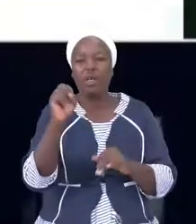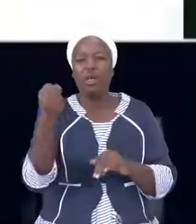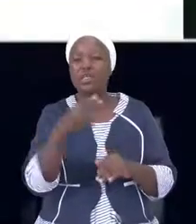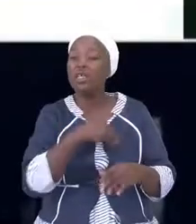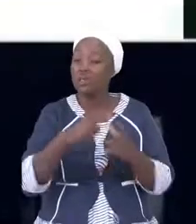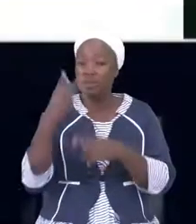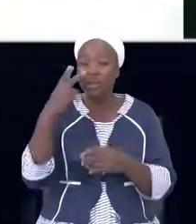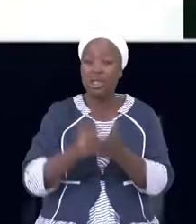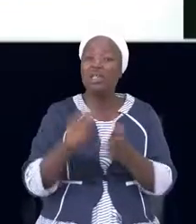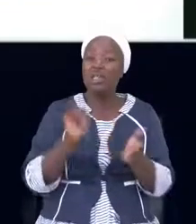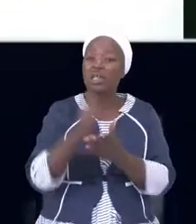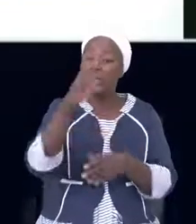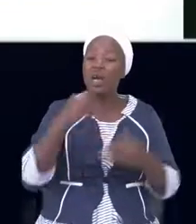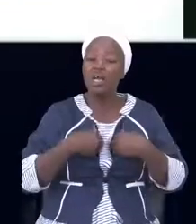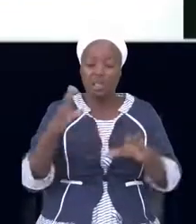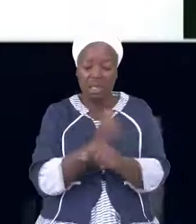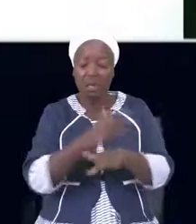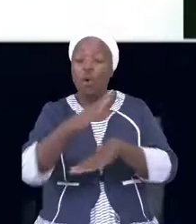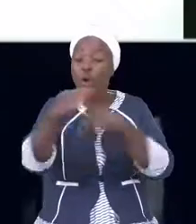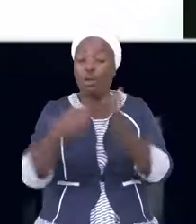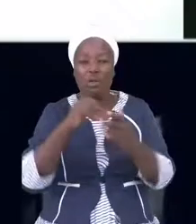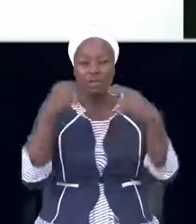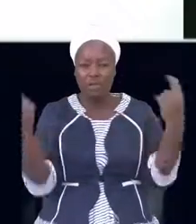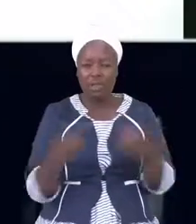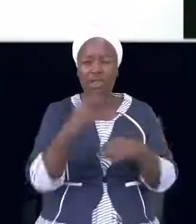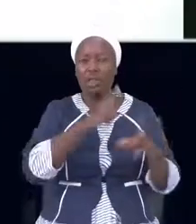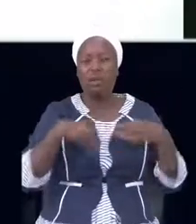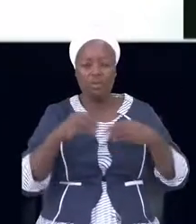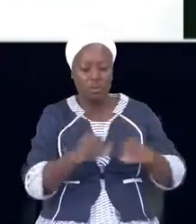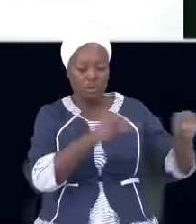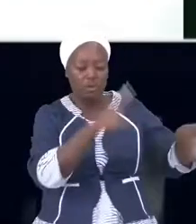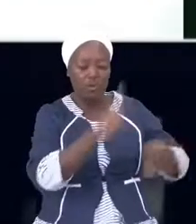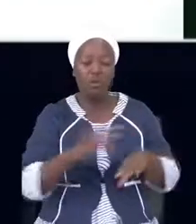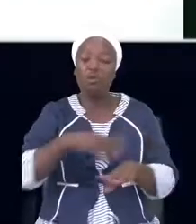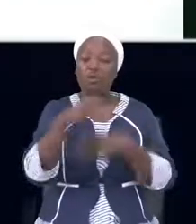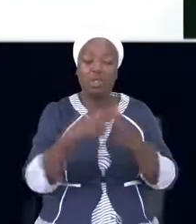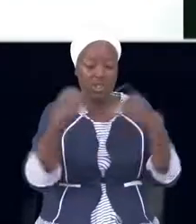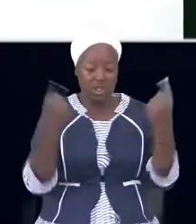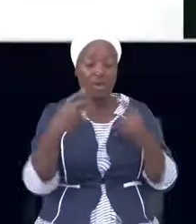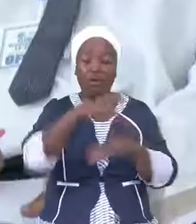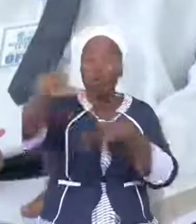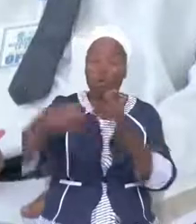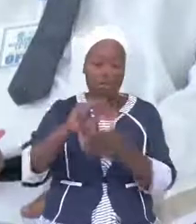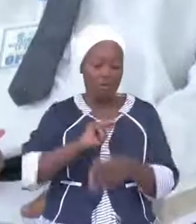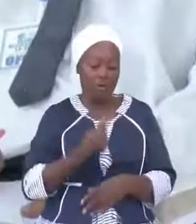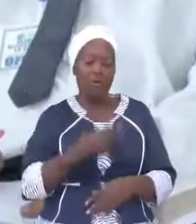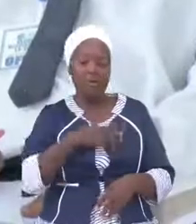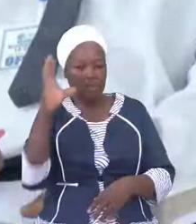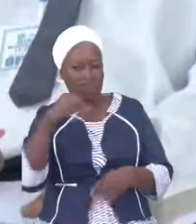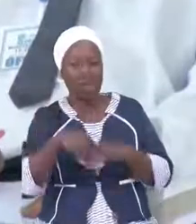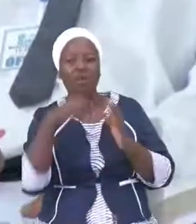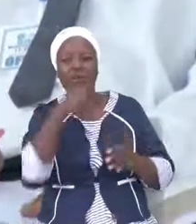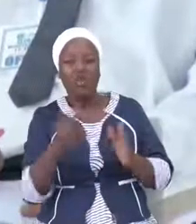Dieu, pourquoi m'as-tu abandonné? Nous verrons que toutes nos iniquités ont été mises sur